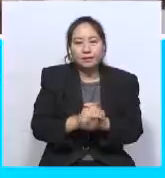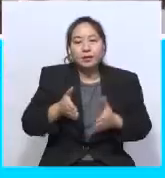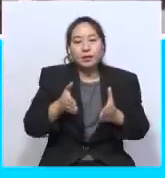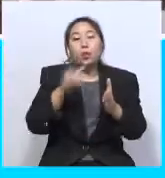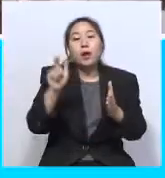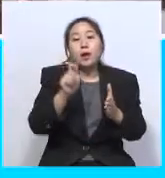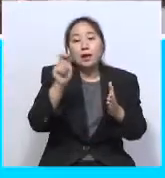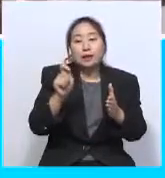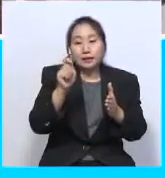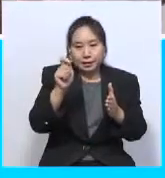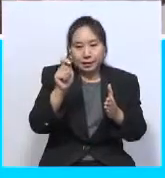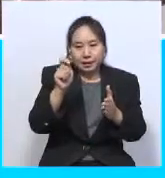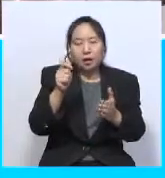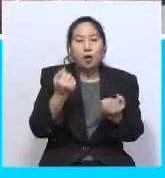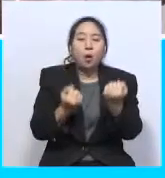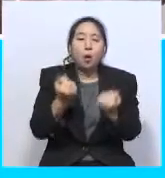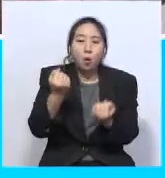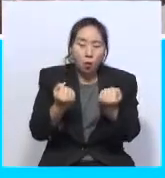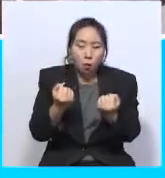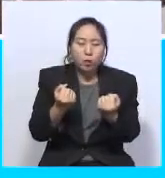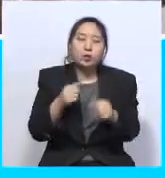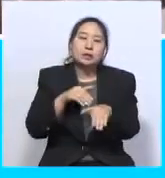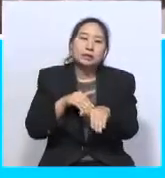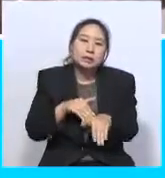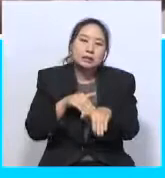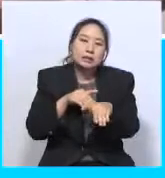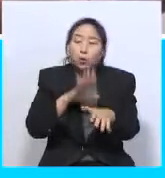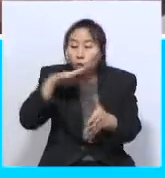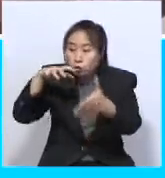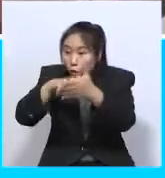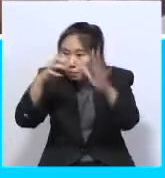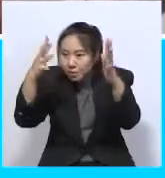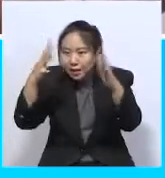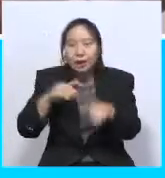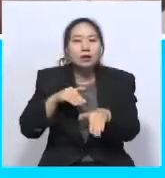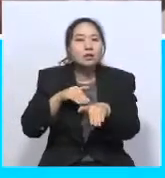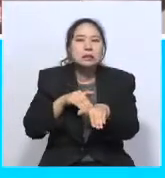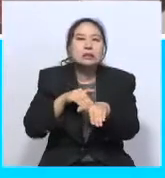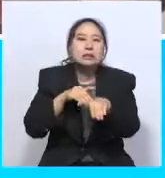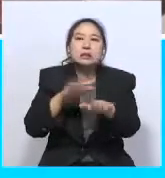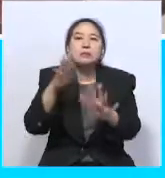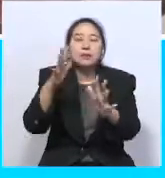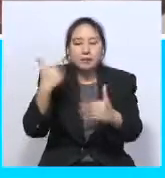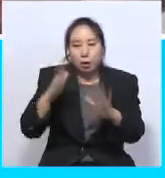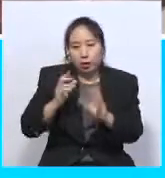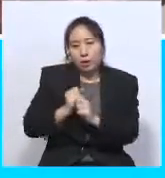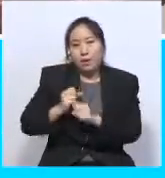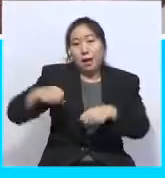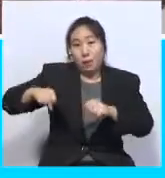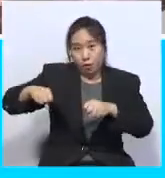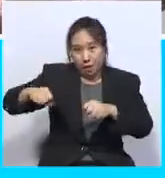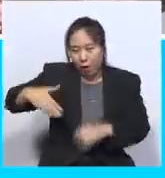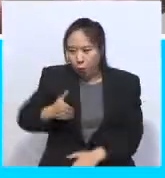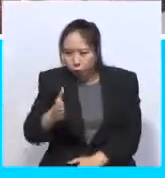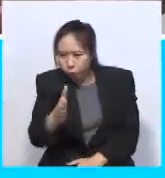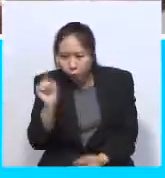ปกติแล้วจะไม่มีรถภาวะรถหยุดนิ่งหากไม่มีเหตุอุบัติเหตุเราจัดเจ้าหน้าที่ชุดเคลื่อนที่เร็วเป็นชุดมอเตอร์ไซค์เพื่อเขาถึงที่เกิดเห